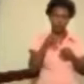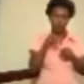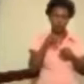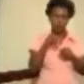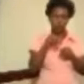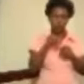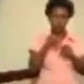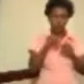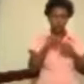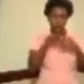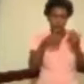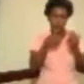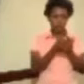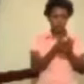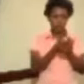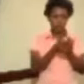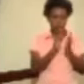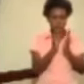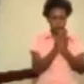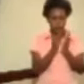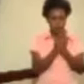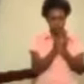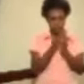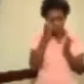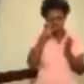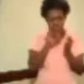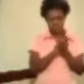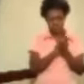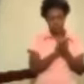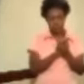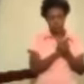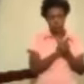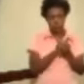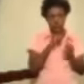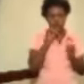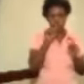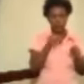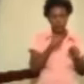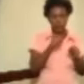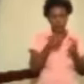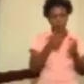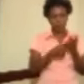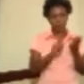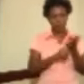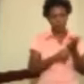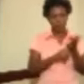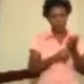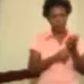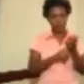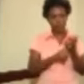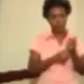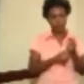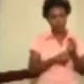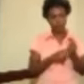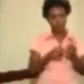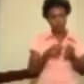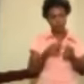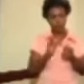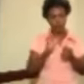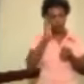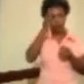petit, la nature est diversifiée. Et que ça, on est capable de faire dans le nord, on n'est pas capable de faire dans le sud, dans l'ouest, etc.